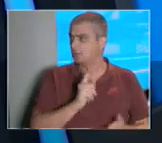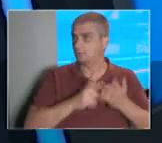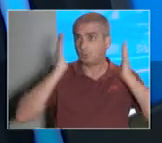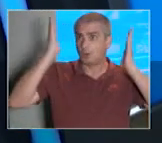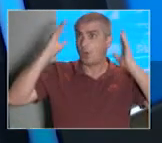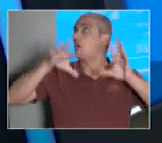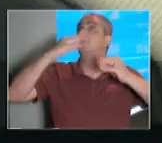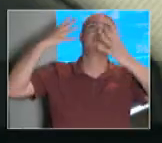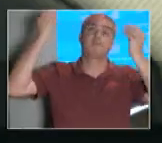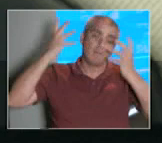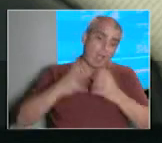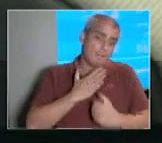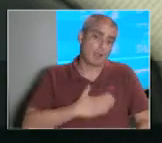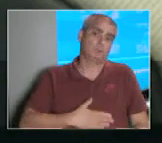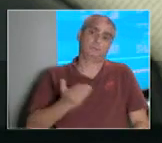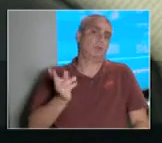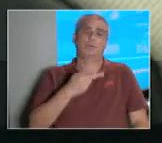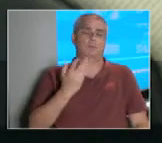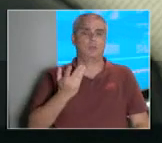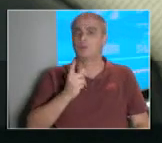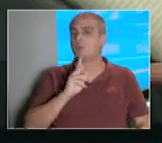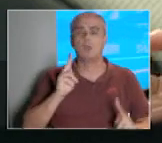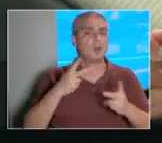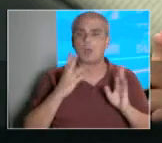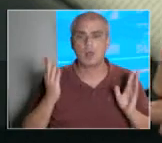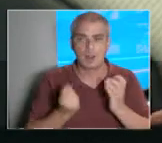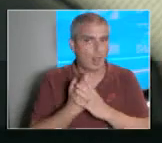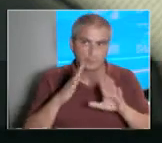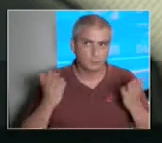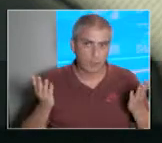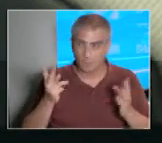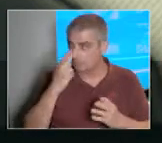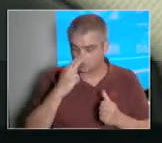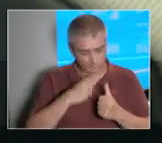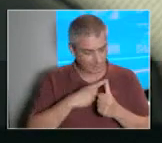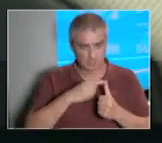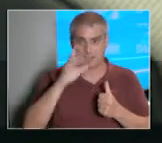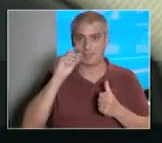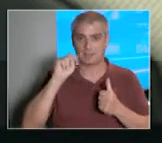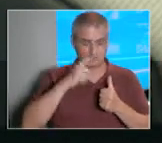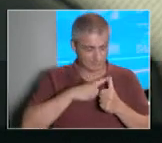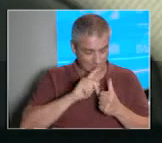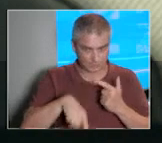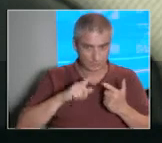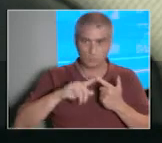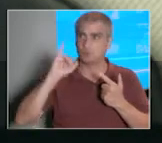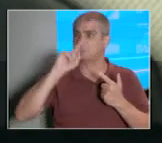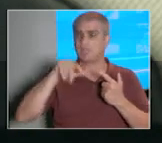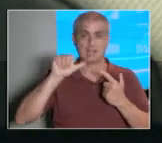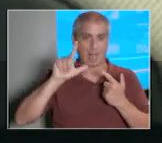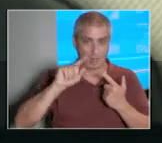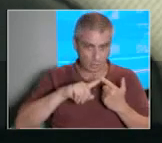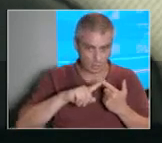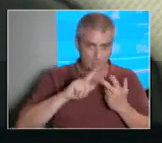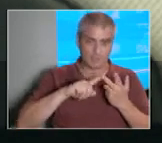שמציע, אבל ככה העם רוצה. לא יכולת להקים ממשלה, ניסית את זה בדלת ניסן, וניסית את זה ביוזיין אלול, וניסית